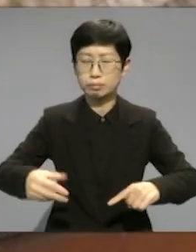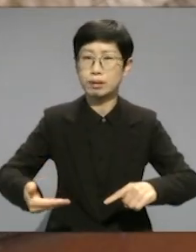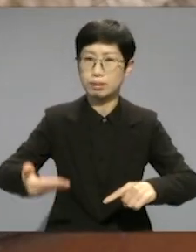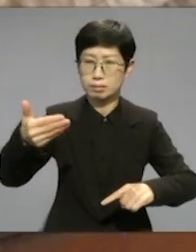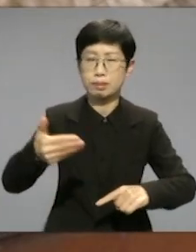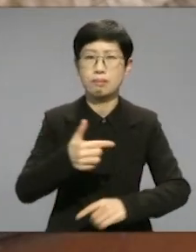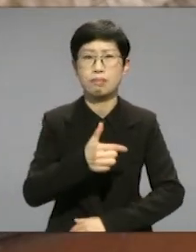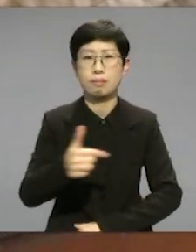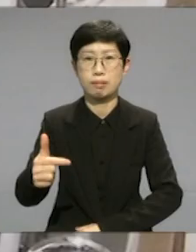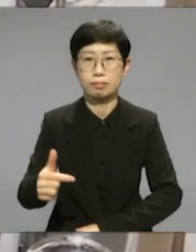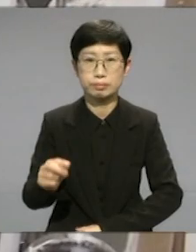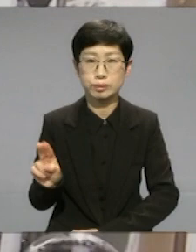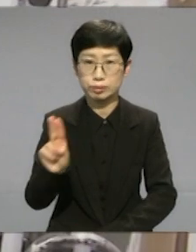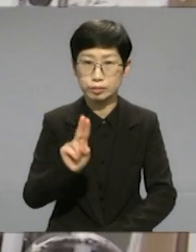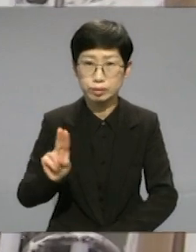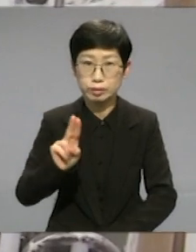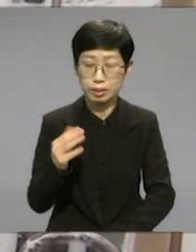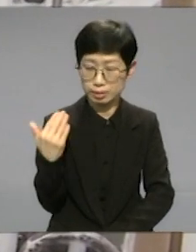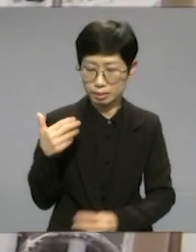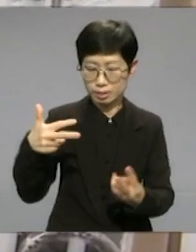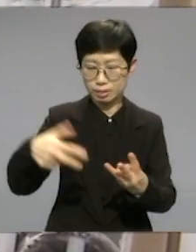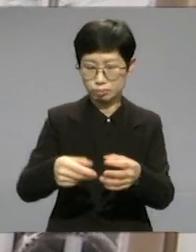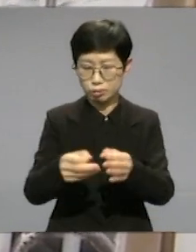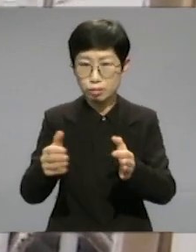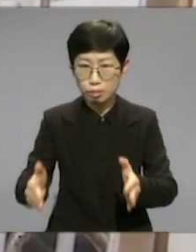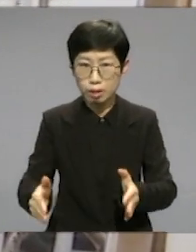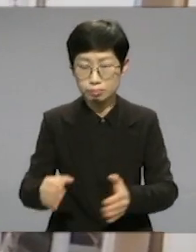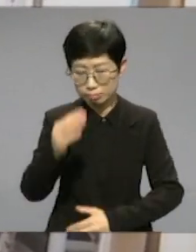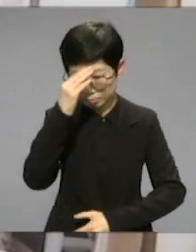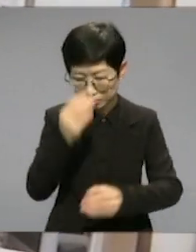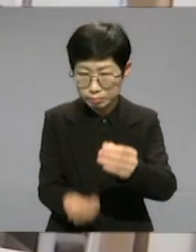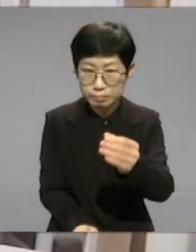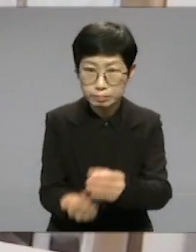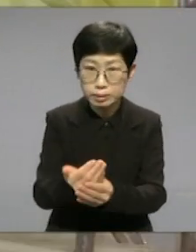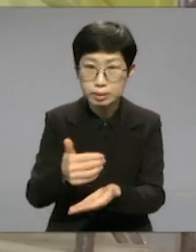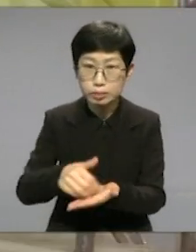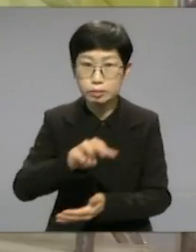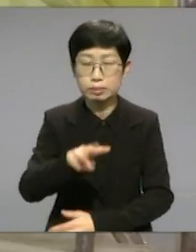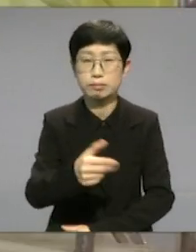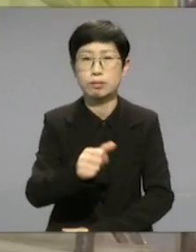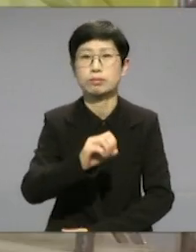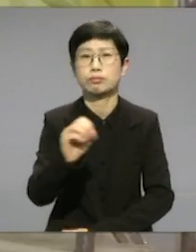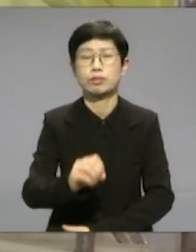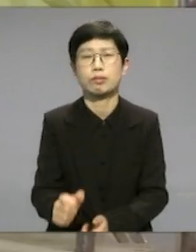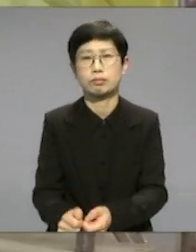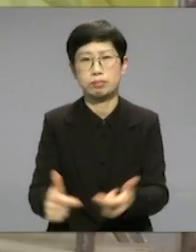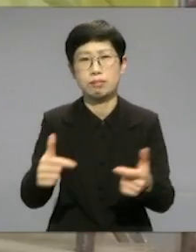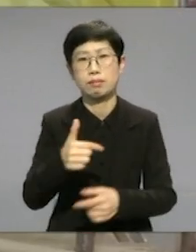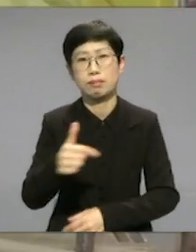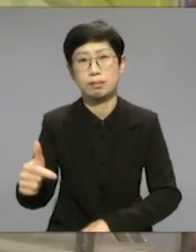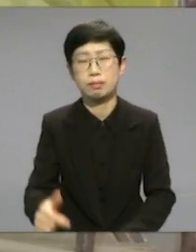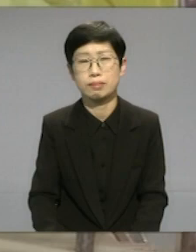많았고 우루과이는 최근 3주 동안 댕기열 확진 사례가 350% 증가했습니다.